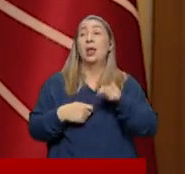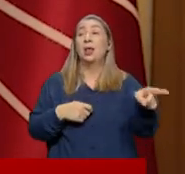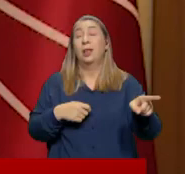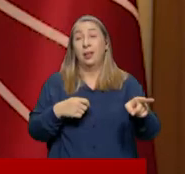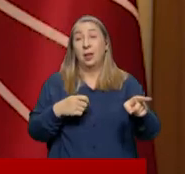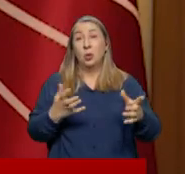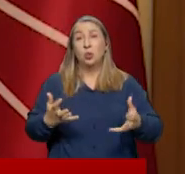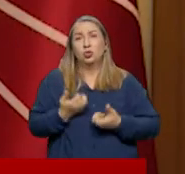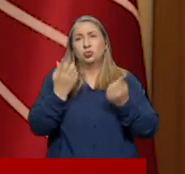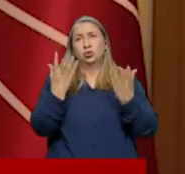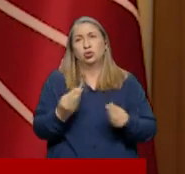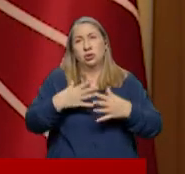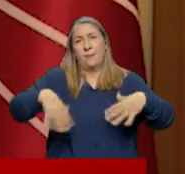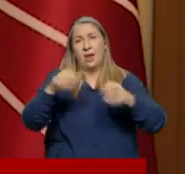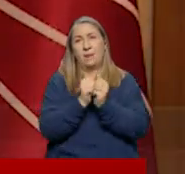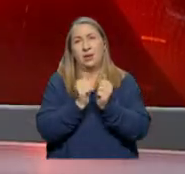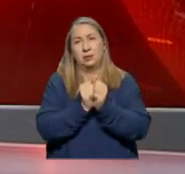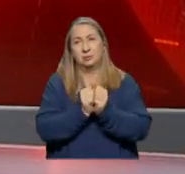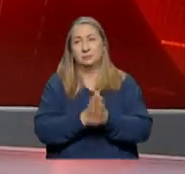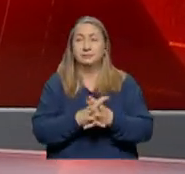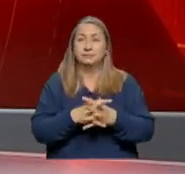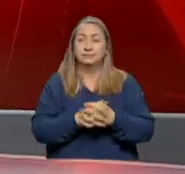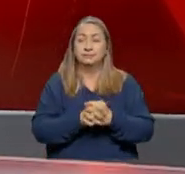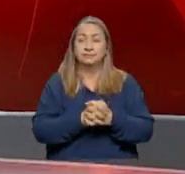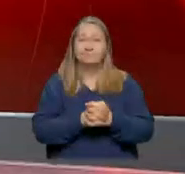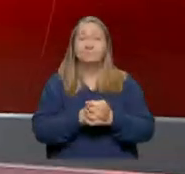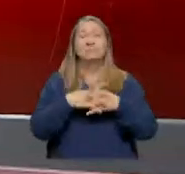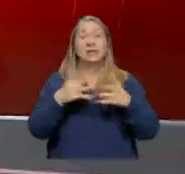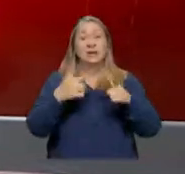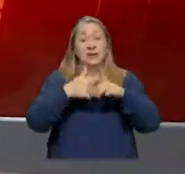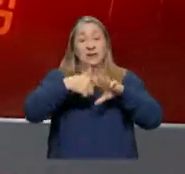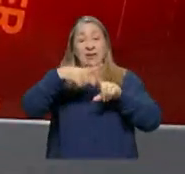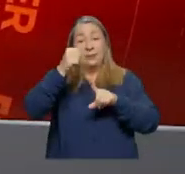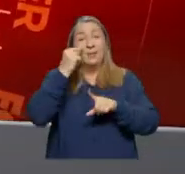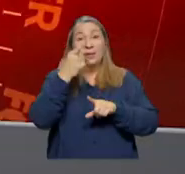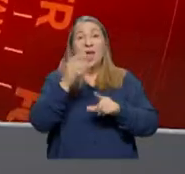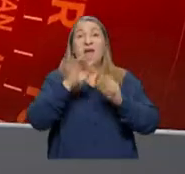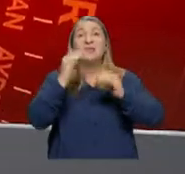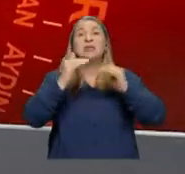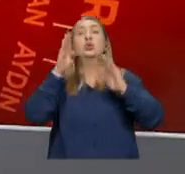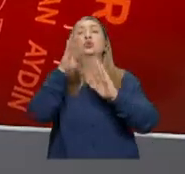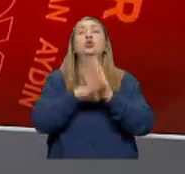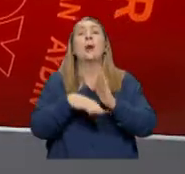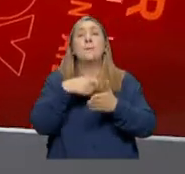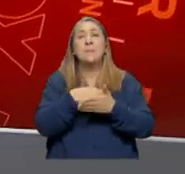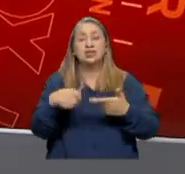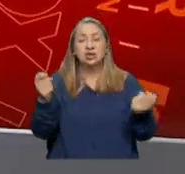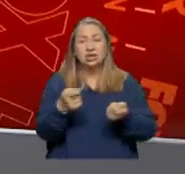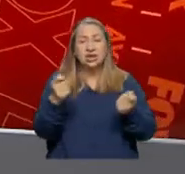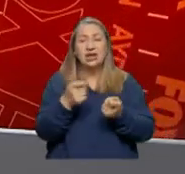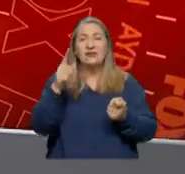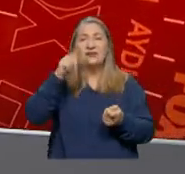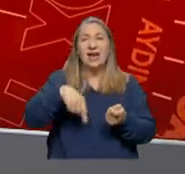göstermesinden de kurtulmuş oluruz hep beraber brf tipe demiş ki enflasyon düşmedikçe maaşlı